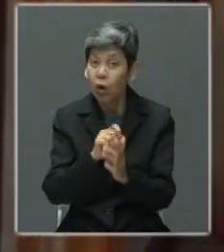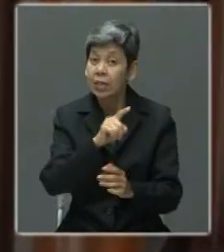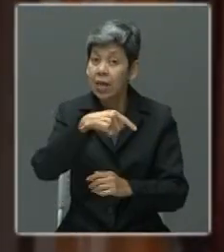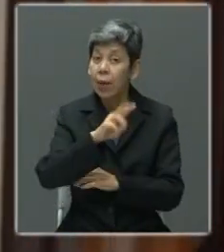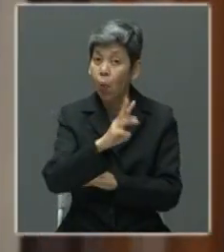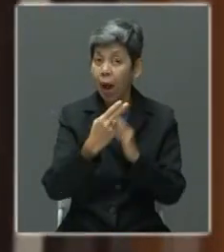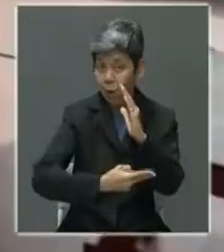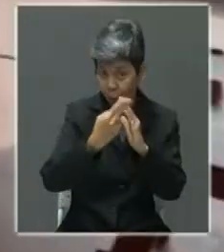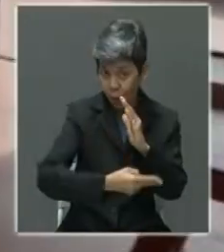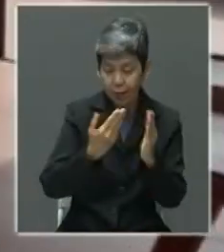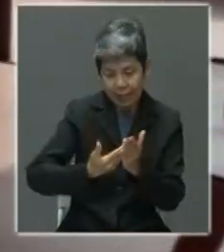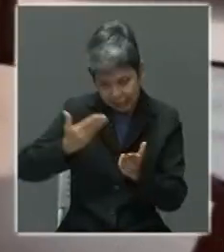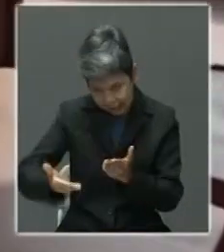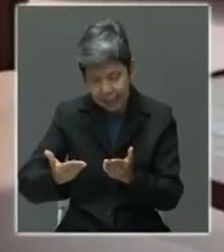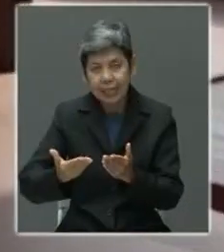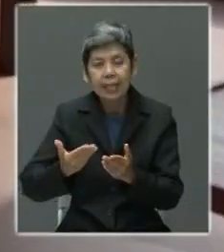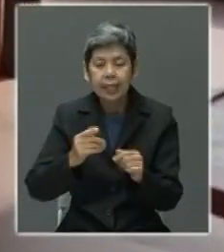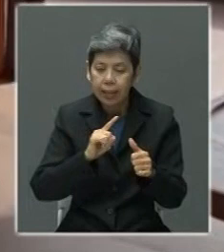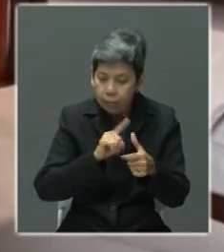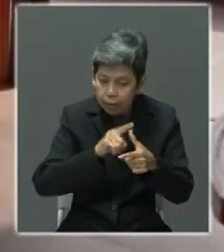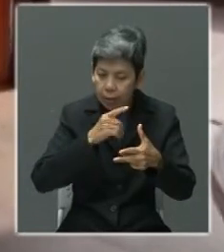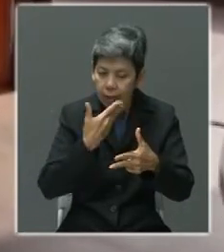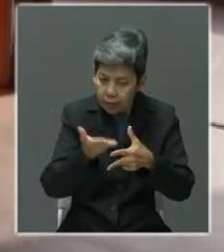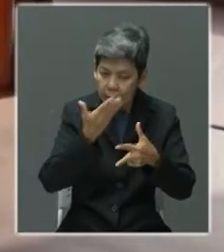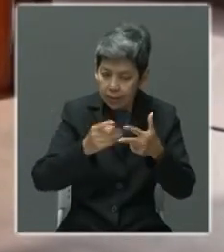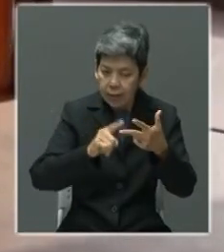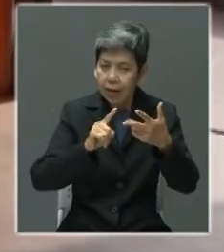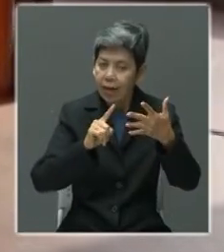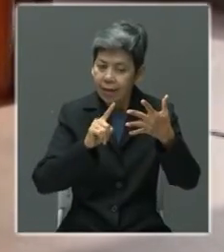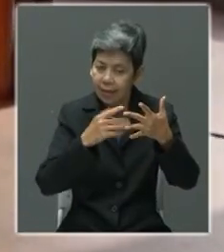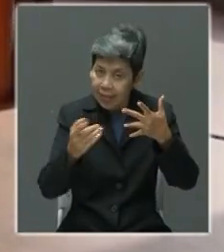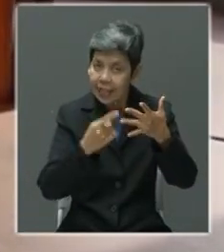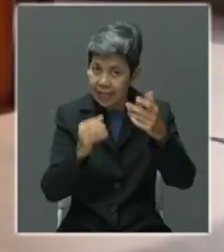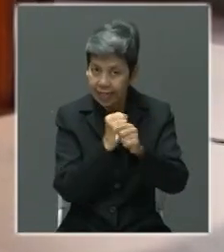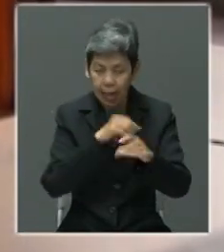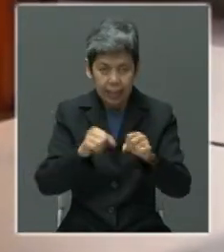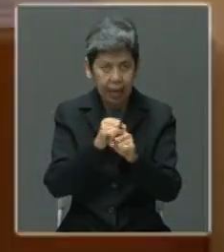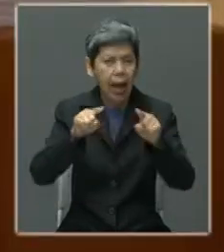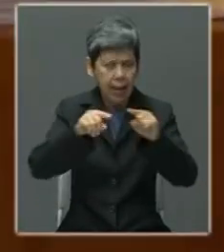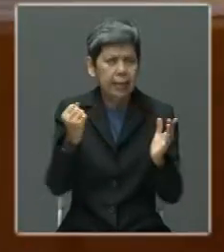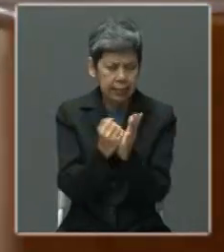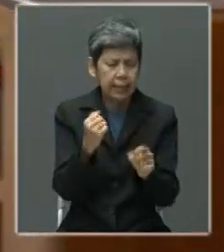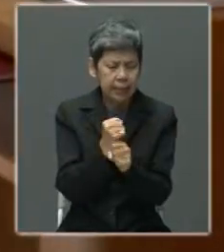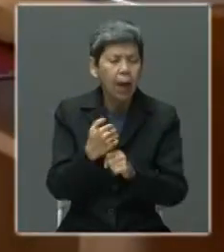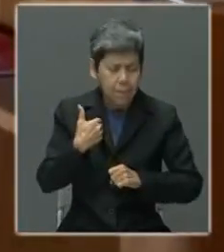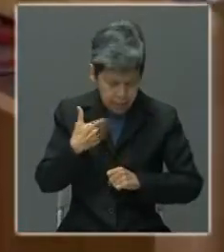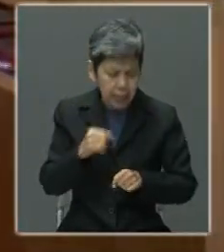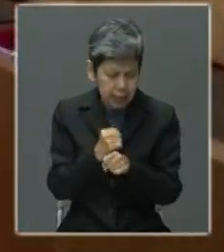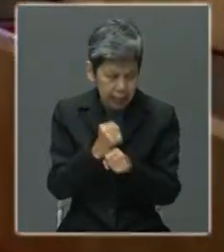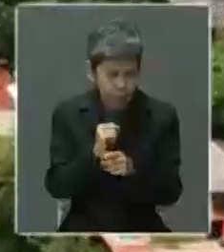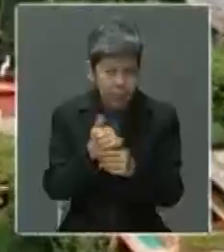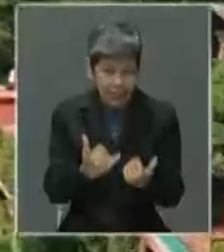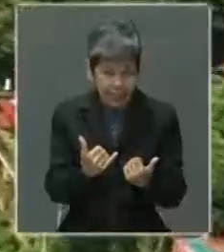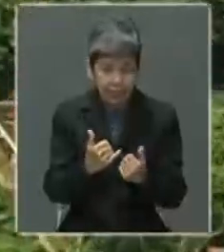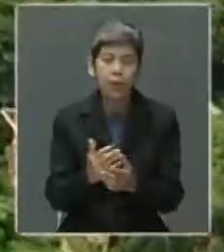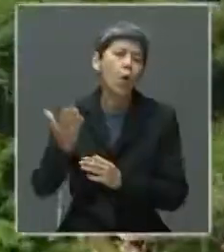านะครับมาซื้อเป็นลำดับที่3แล้วก็4มีการดำเนินในเรื่องของเอกสารสิทธิ์มาก่อนหน้านั้นแล้วทราบว่